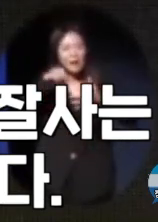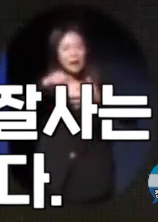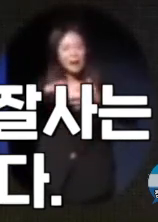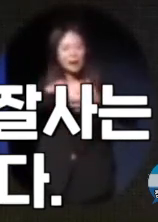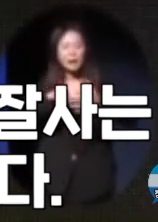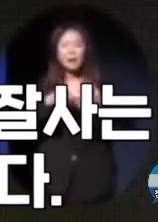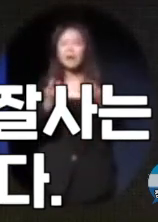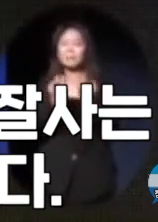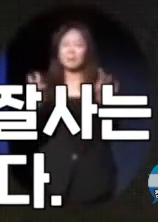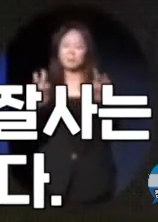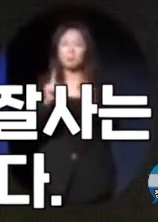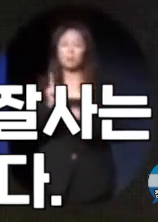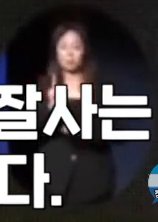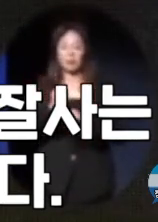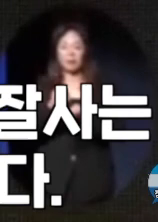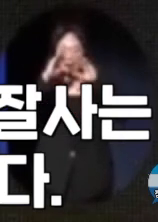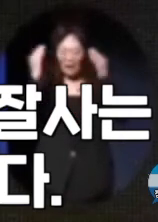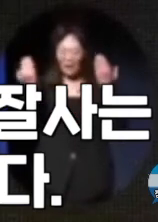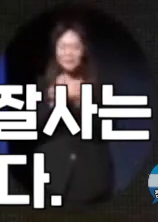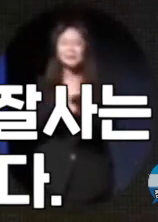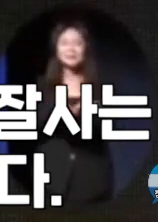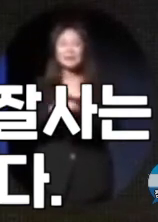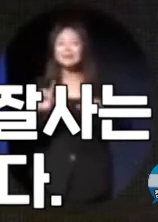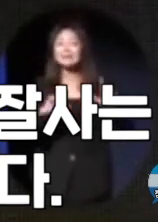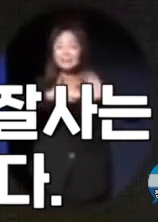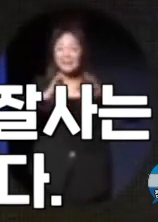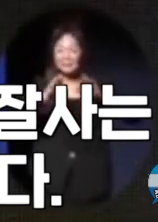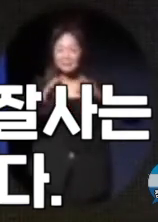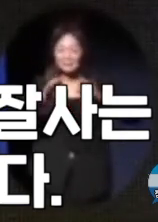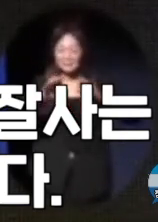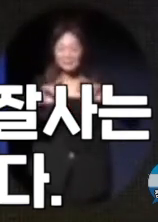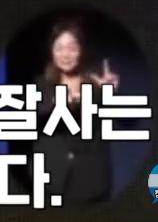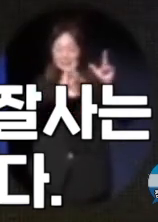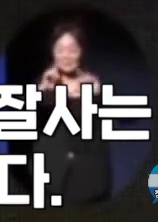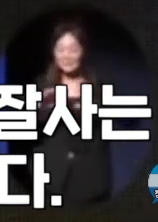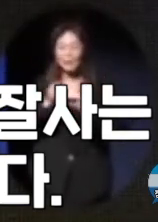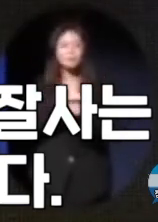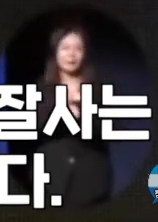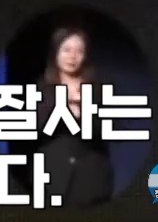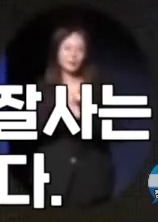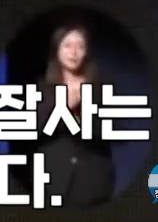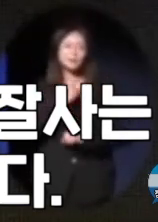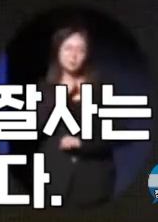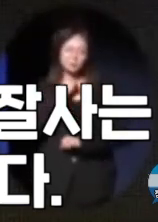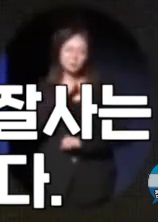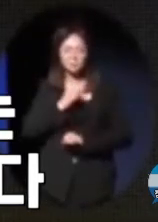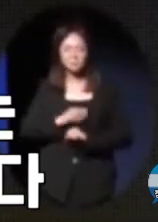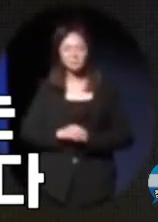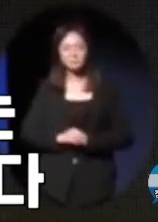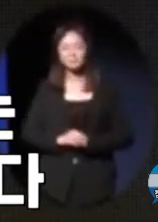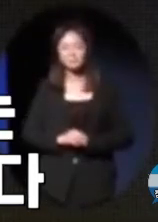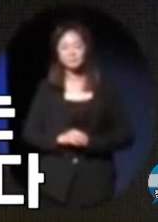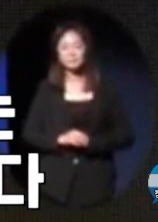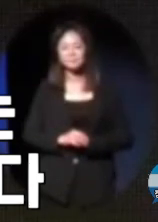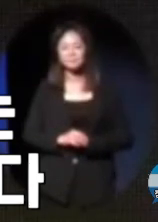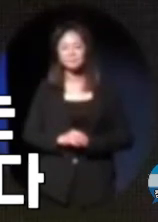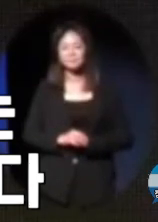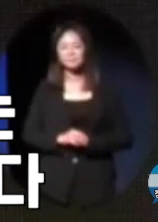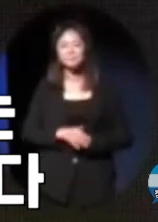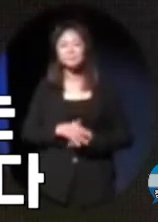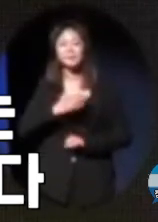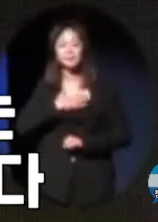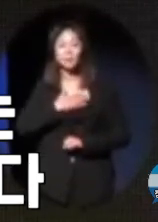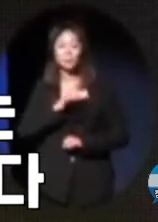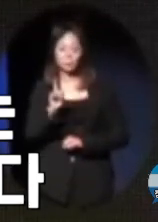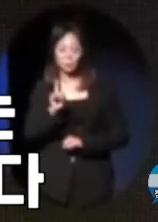되느냐, 다 함께 잘 사는 나라의 주인이 되느냐, 갈림길에 서 있습니다. 저